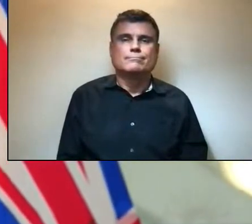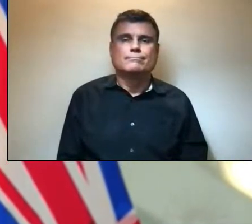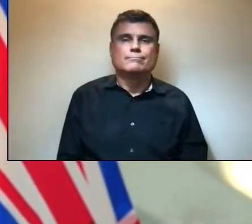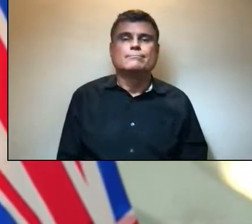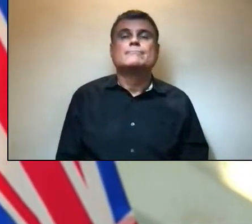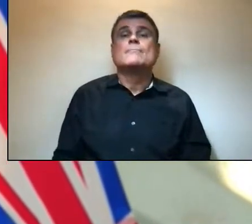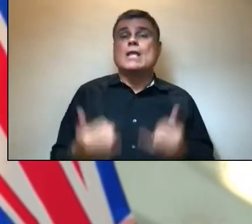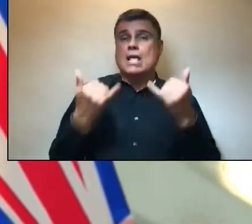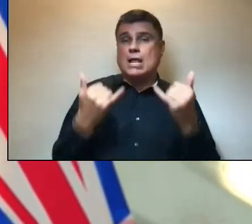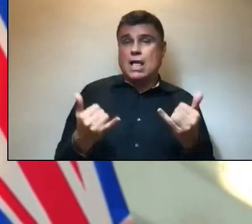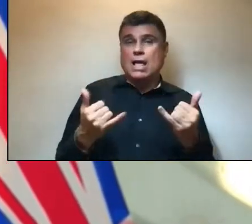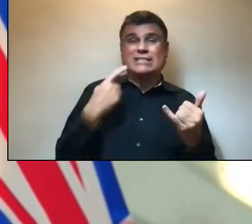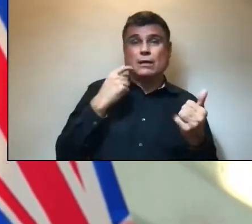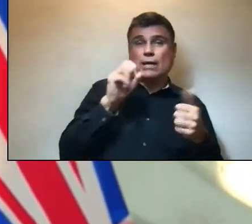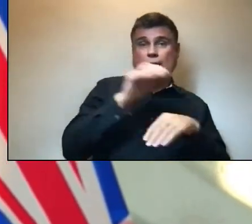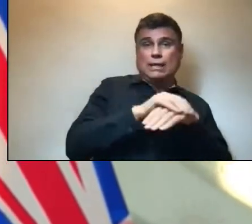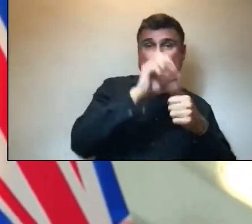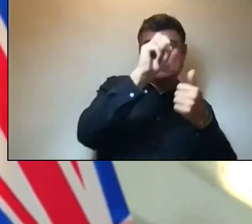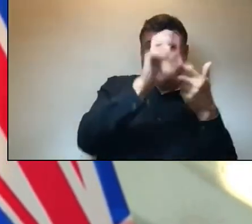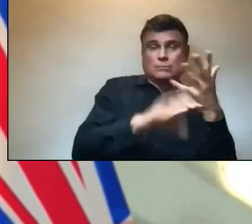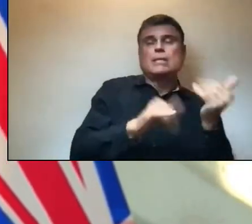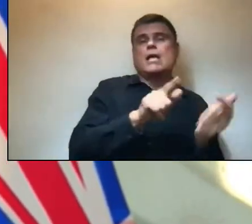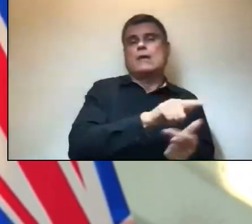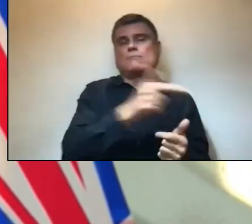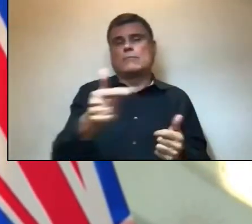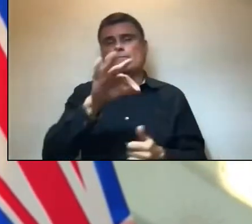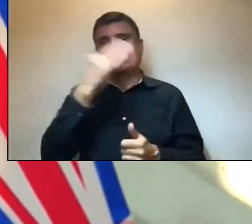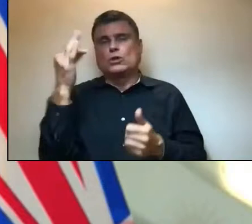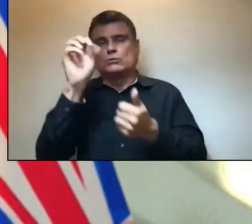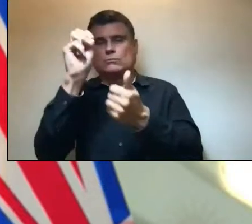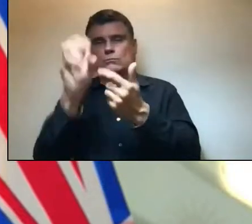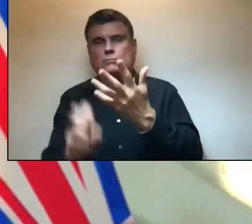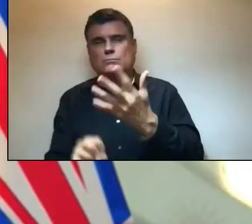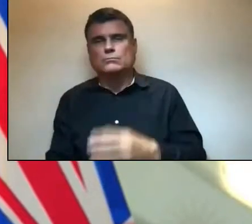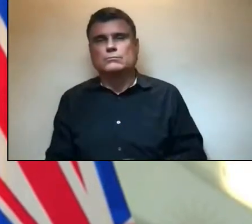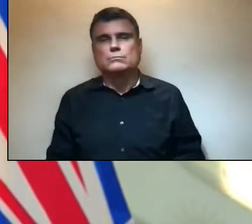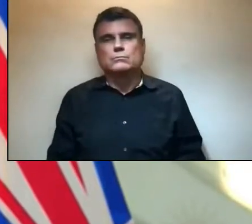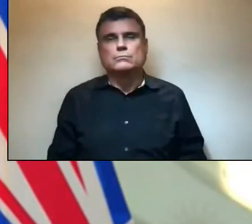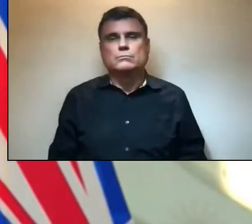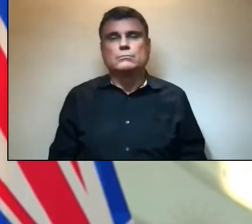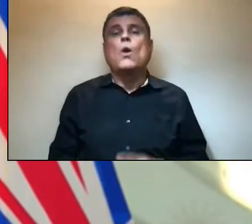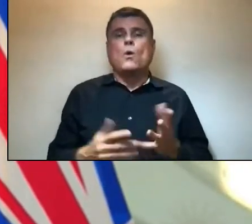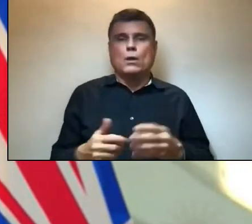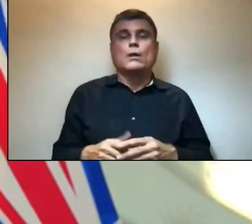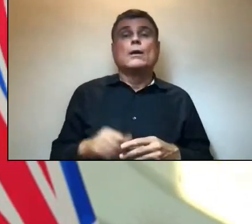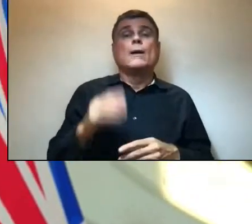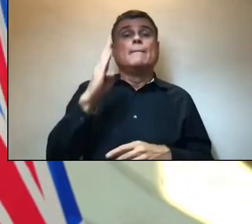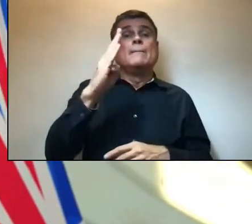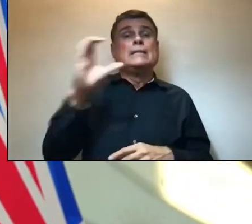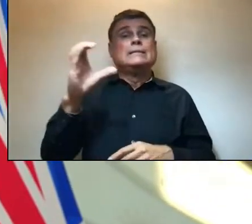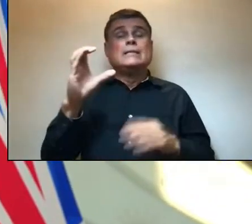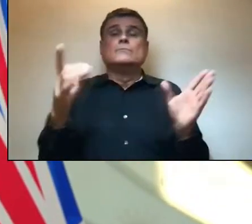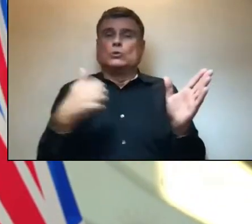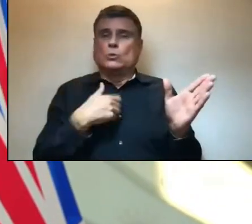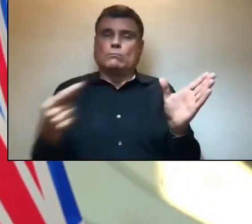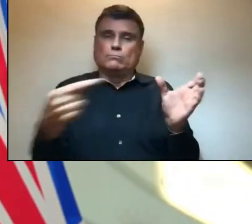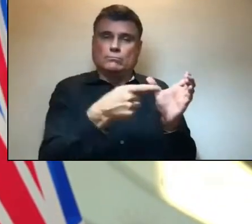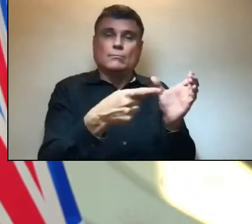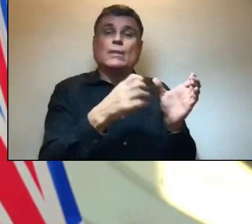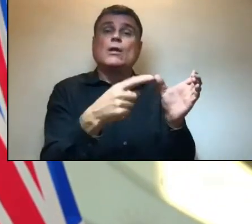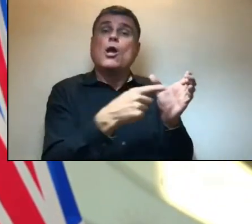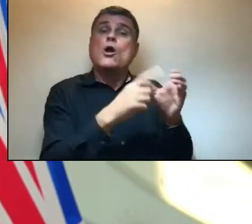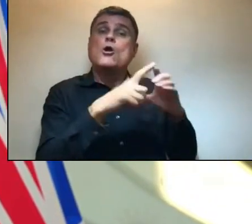I think what we're talking about is exemption from the BC vaccine card. I think that's what's being requested, not another sort of